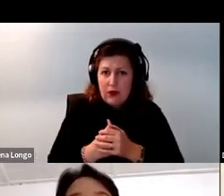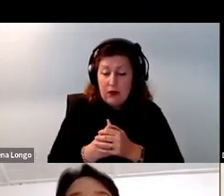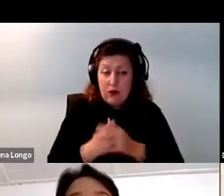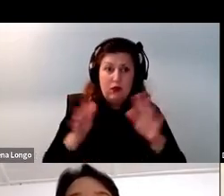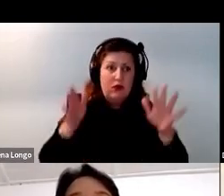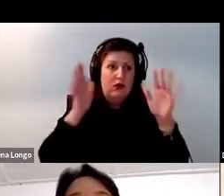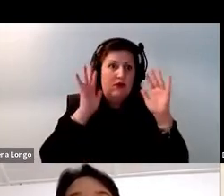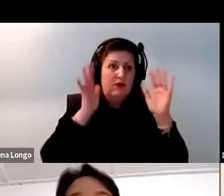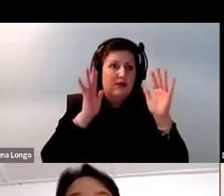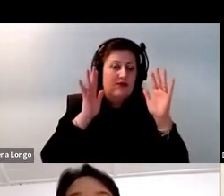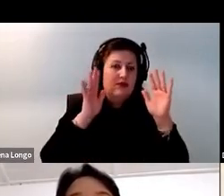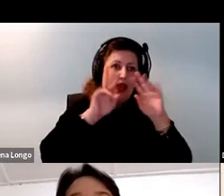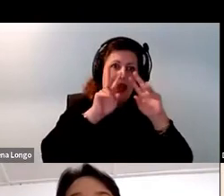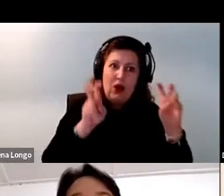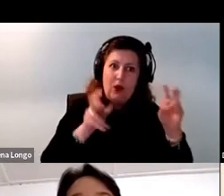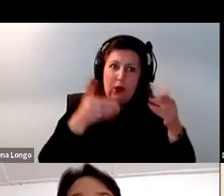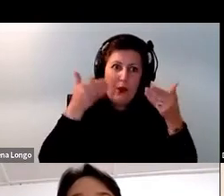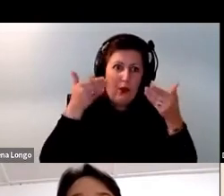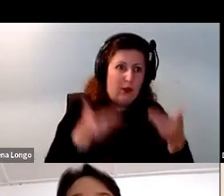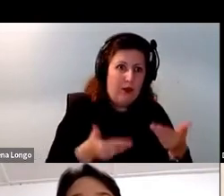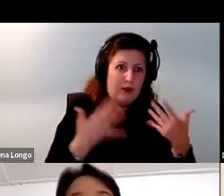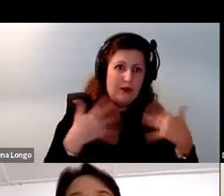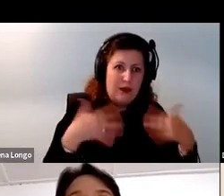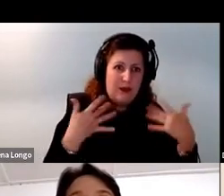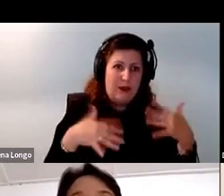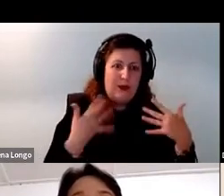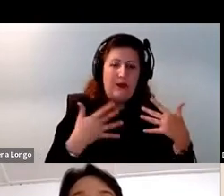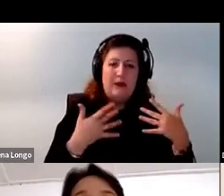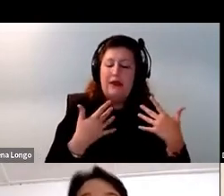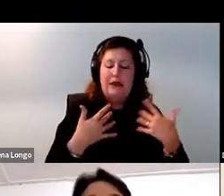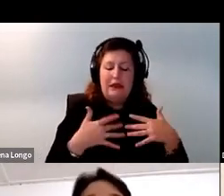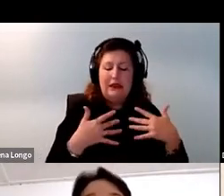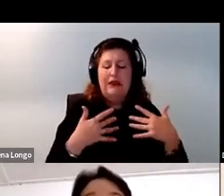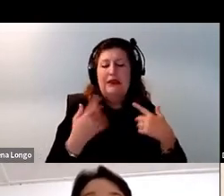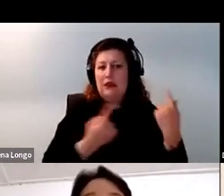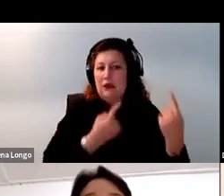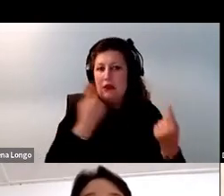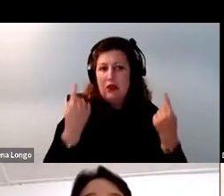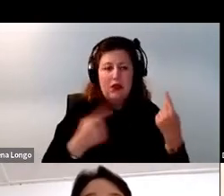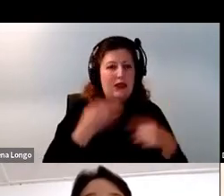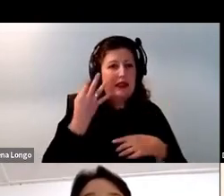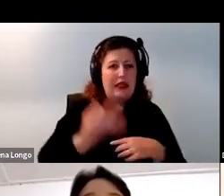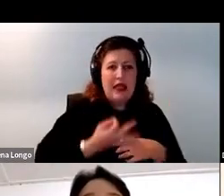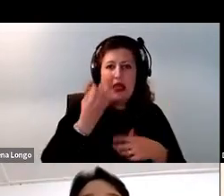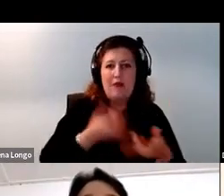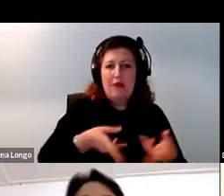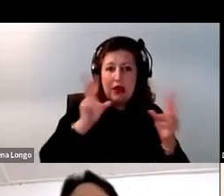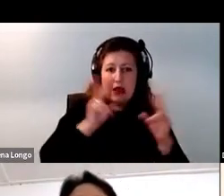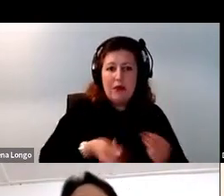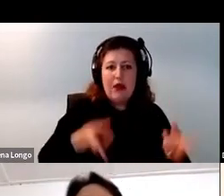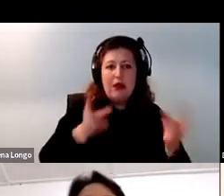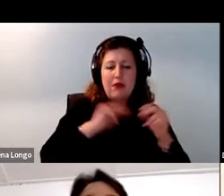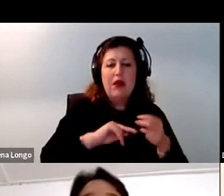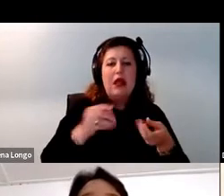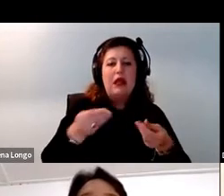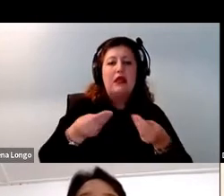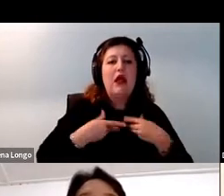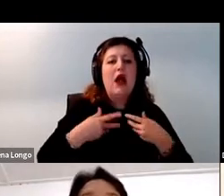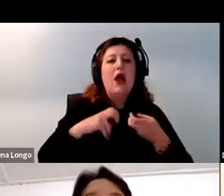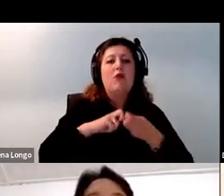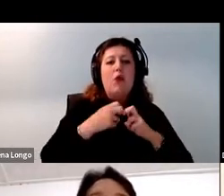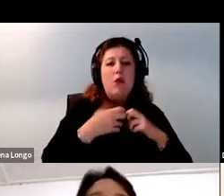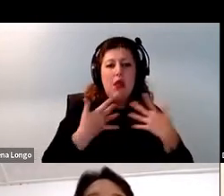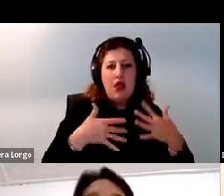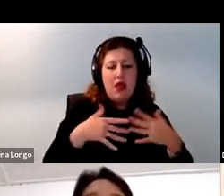enorme, enorme. Era un tema molto ricorrente nel momento in cui abbiamo fatto l'analisi delle problematiche delle varie